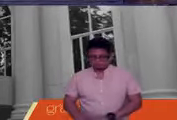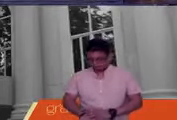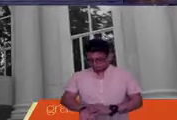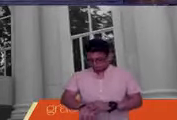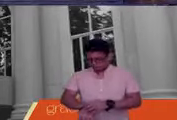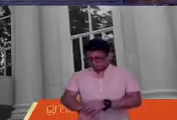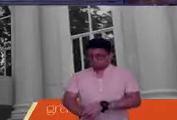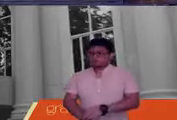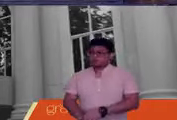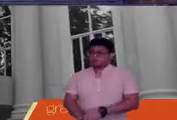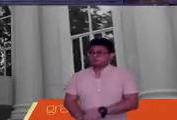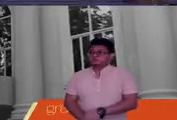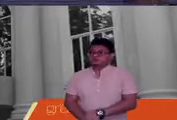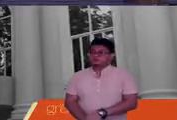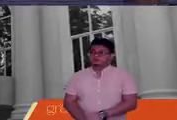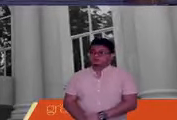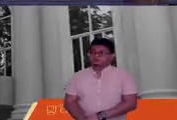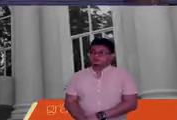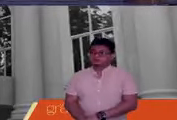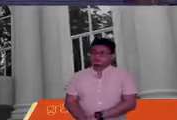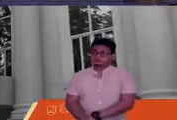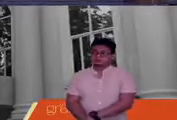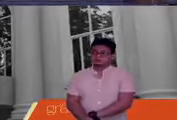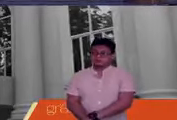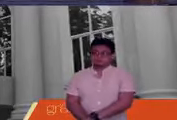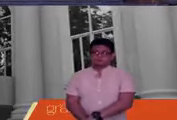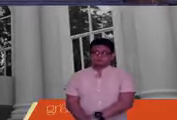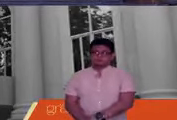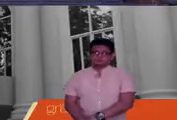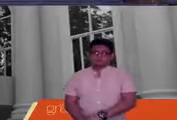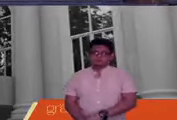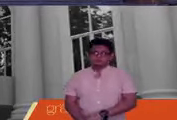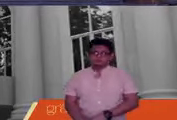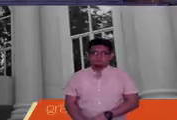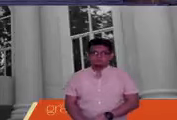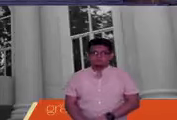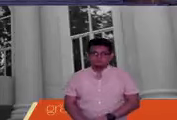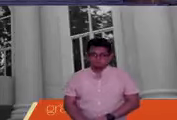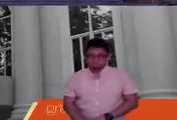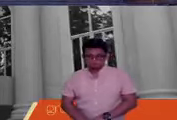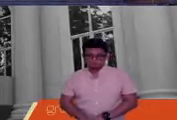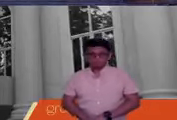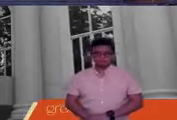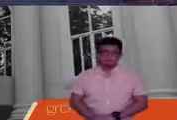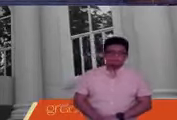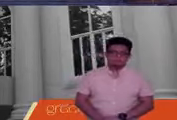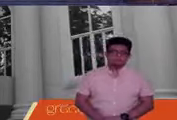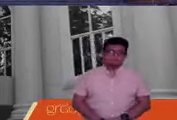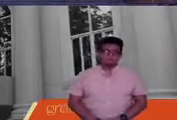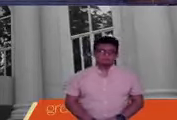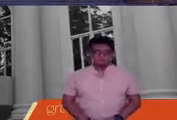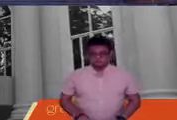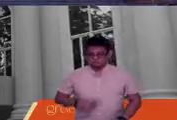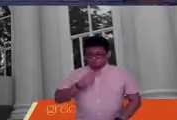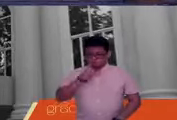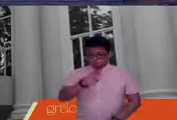training kay gi-equip mo diri sa atong eskwelahan aron makabalo mo pagsulwining